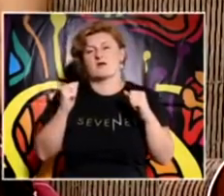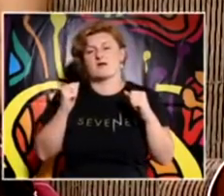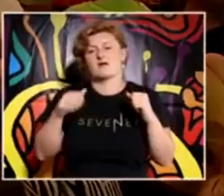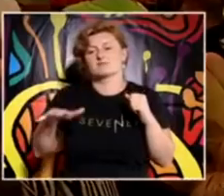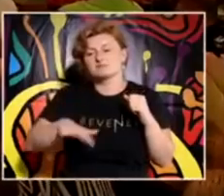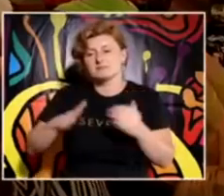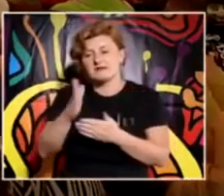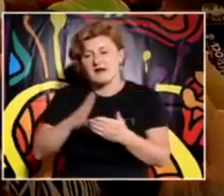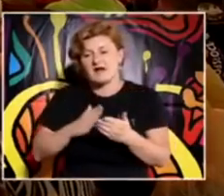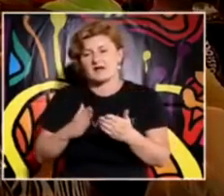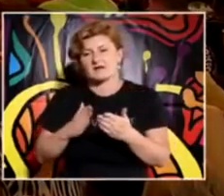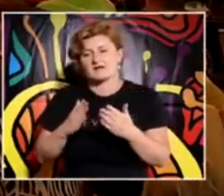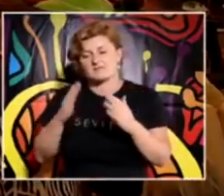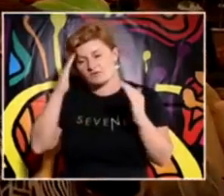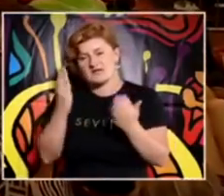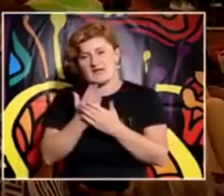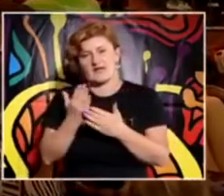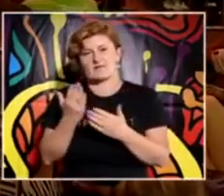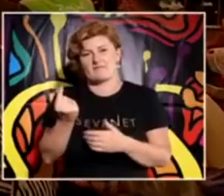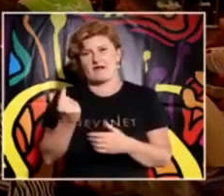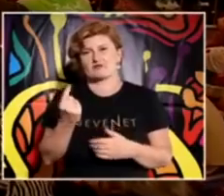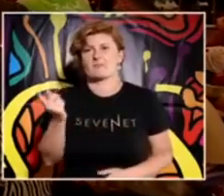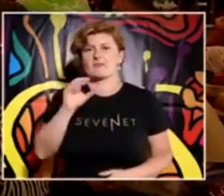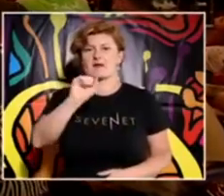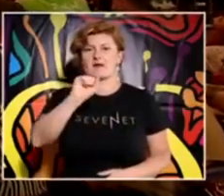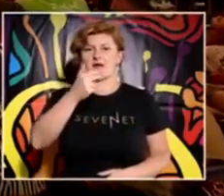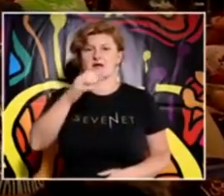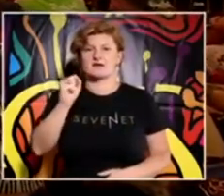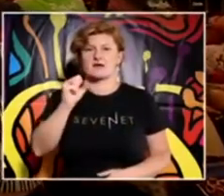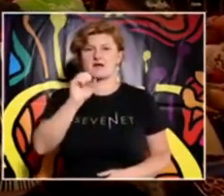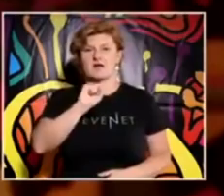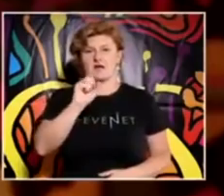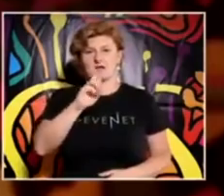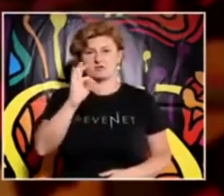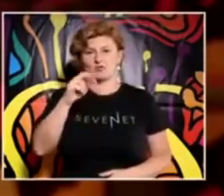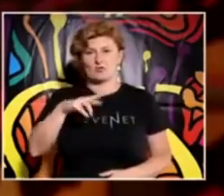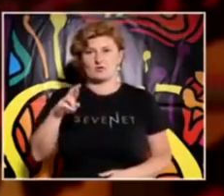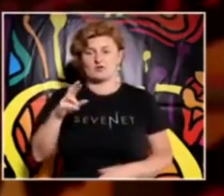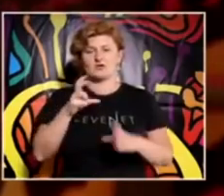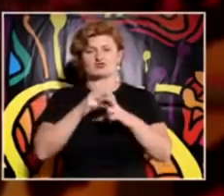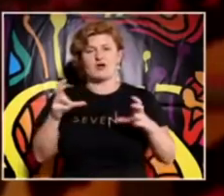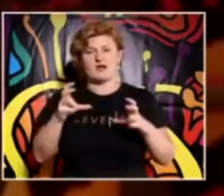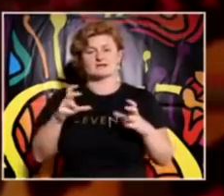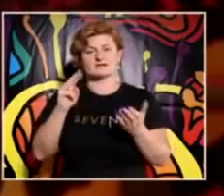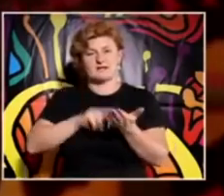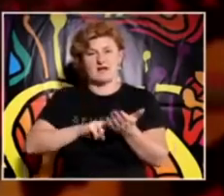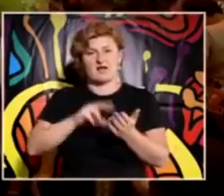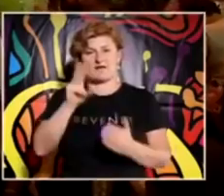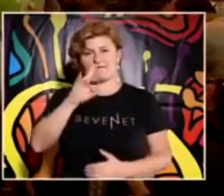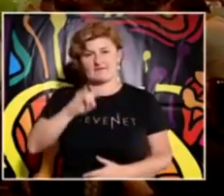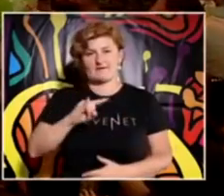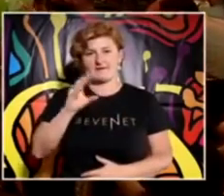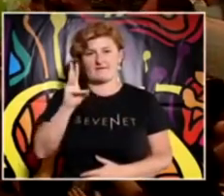polecam. Ania i Artur, czas na wywczas, są z nami także. Poproszę o brawa dla nich, bo dawno nie biliście.